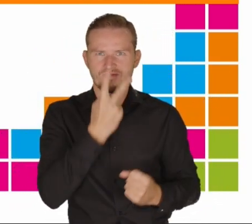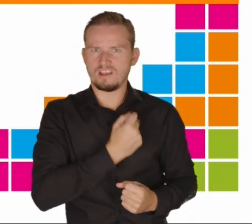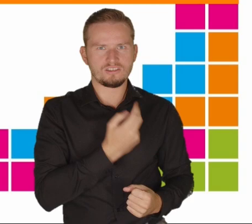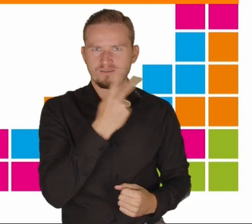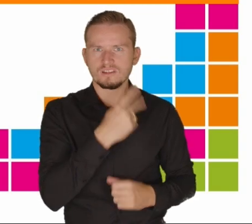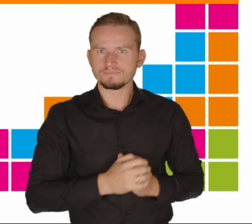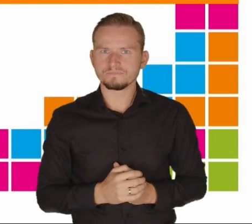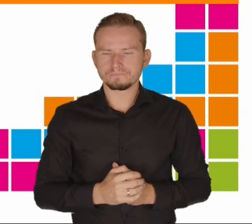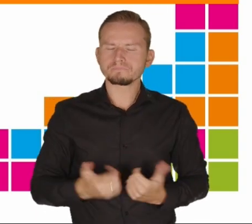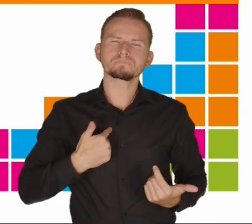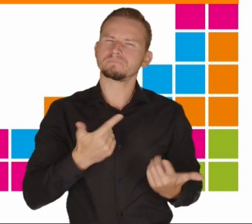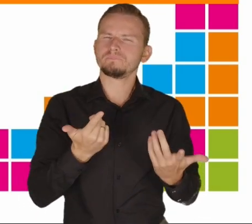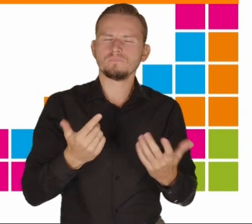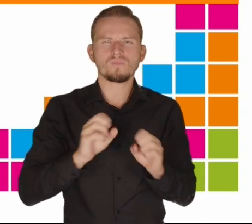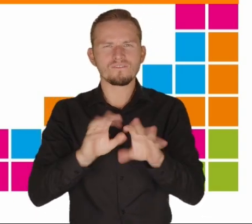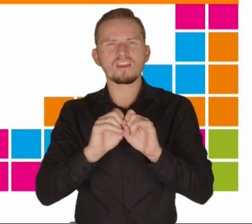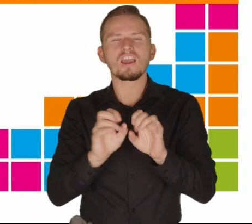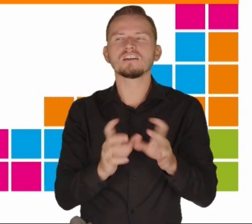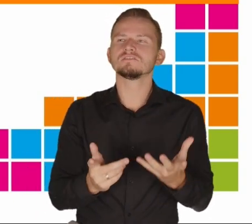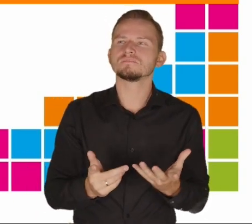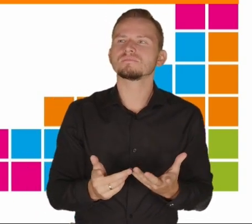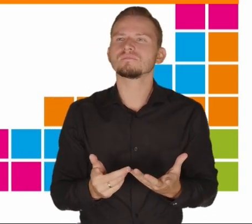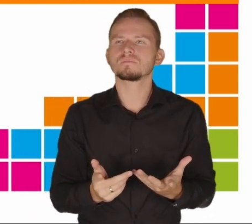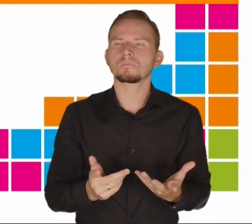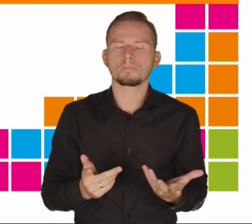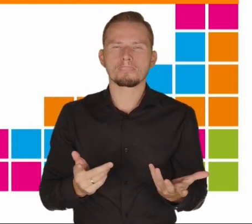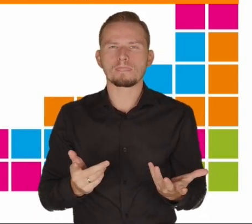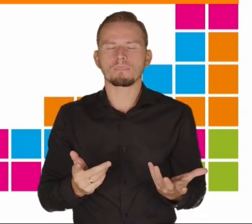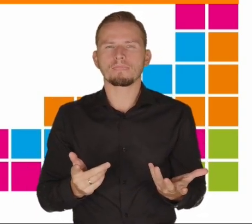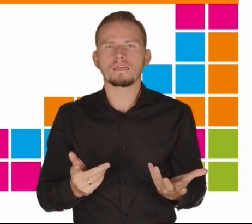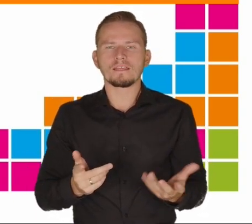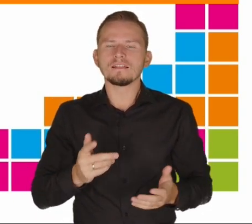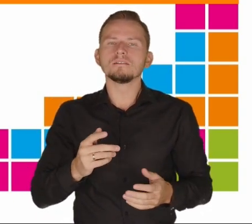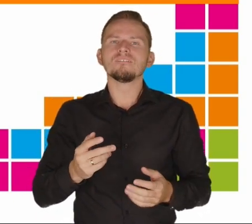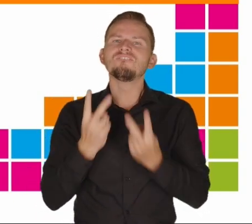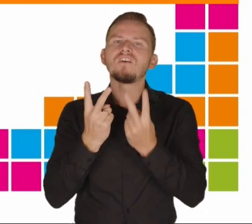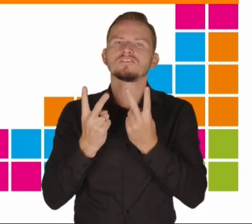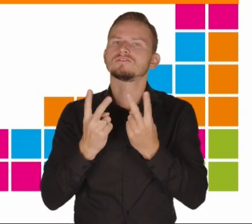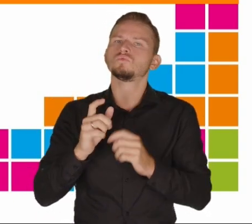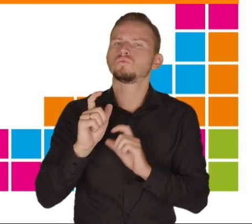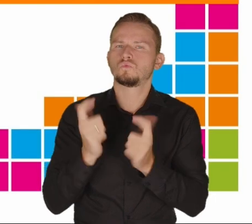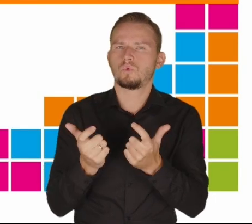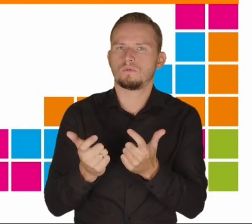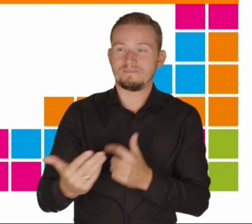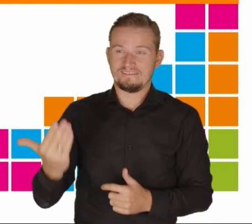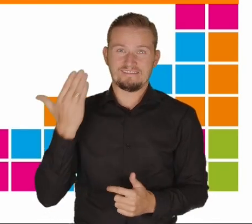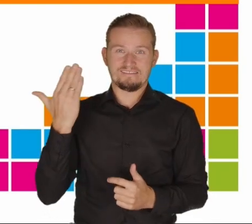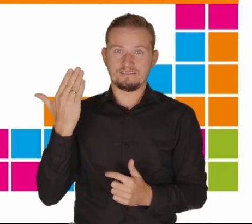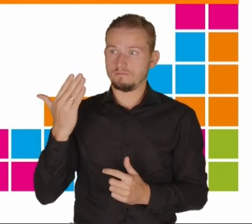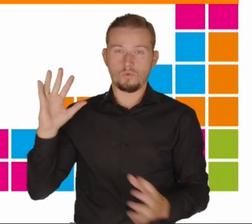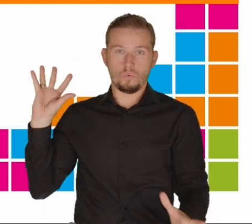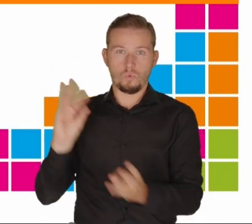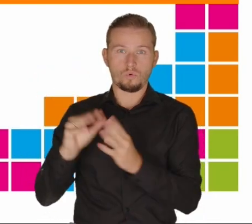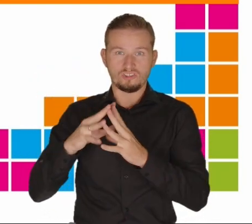pewne rzeczy w tych obszarach, które z perspektywy psychopatologii są ważne, przez ostatnie 10 lat się